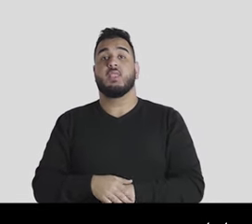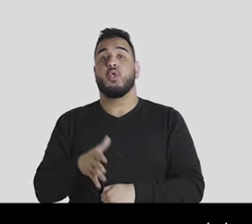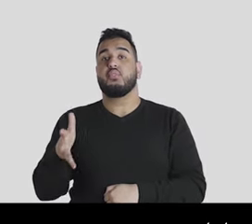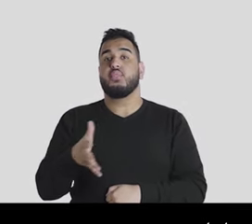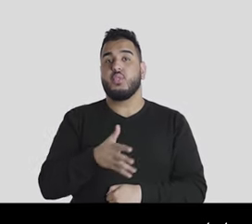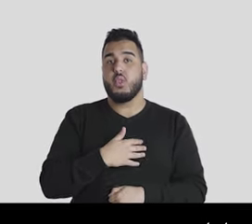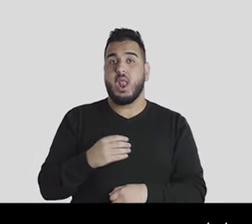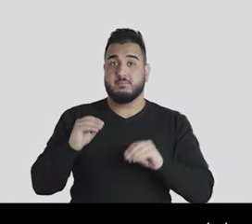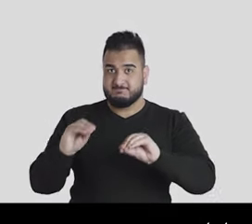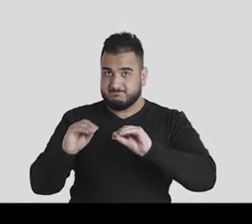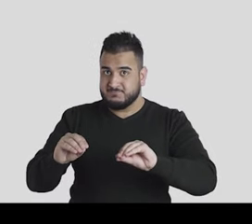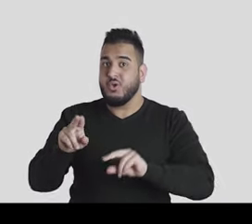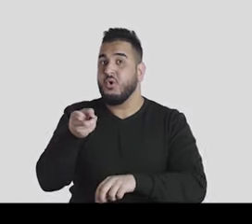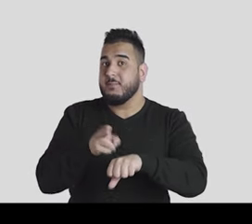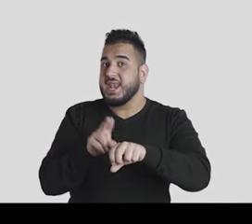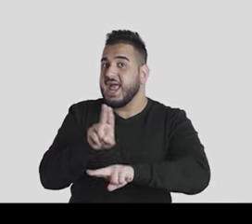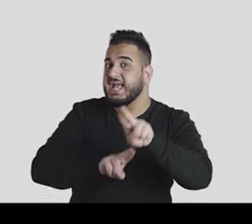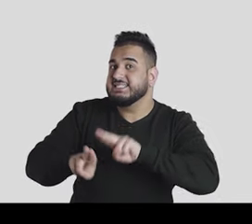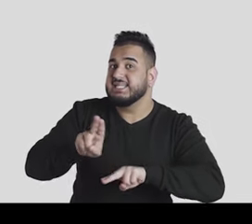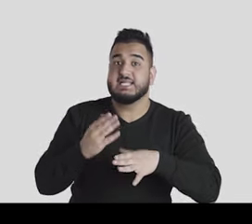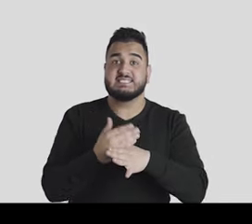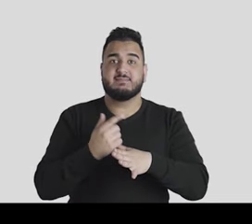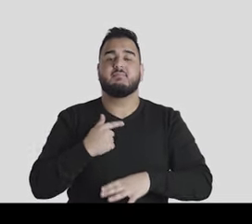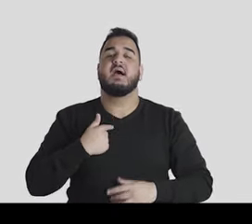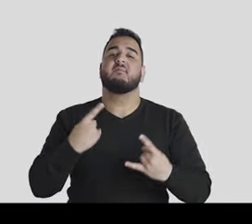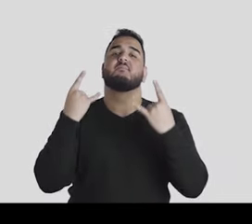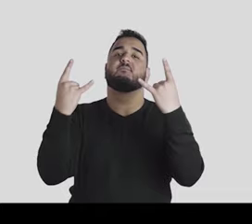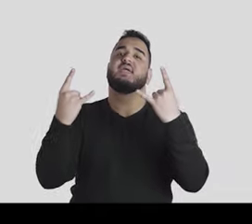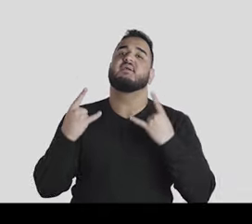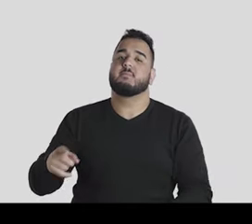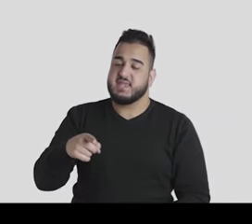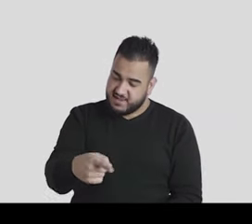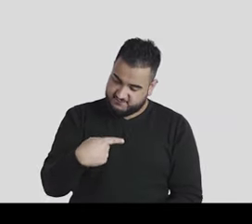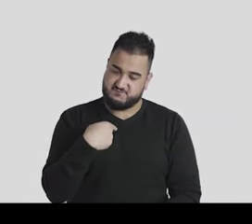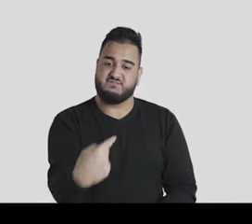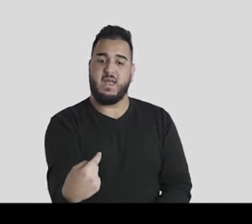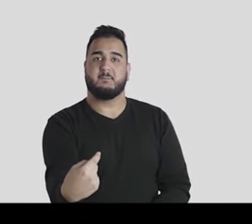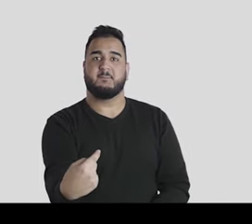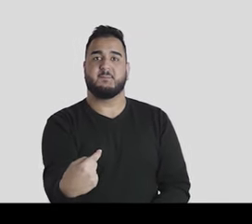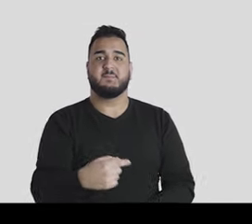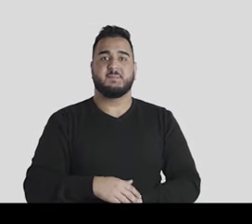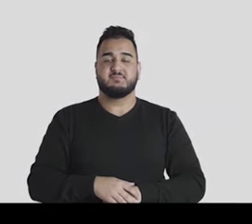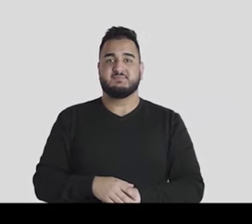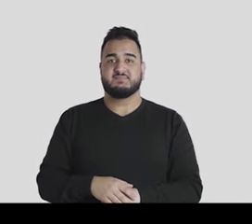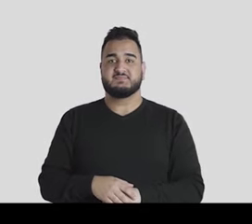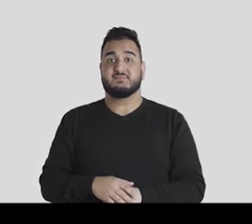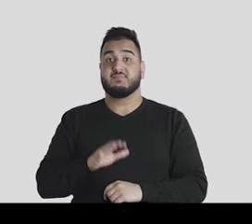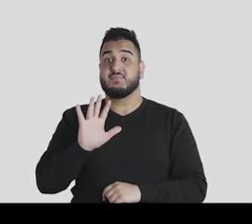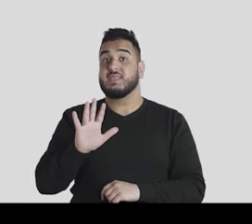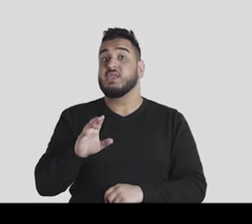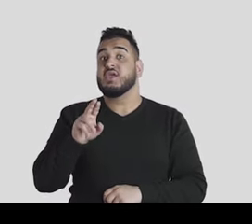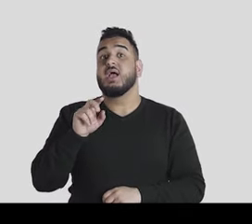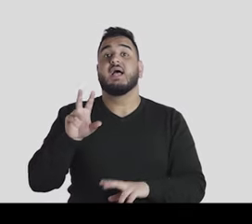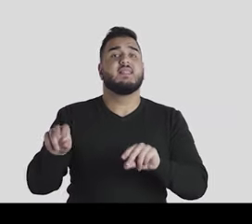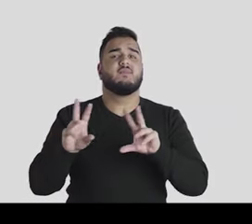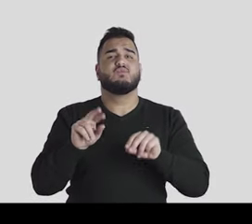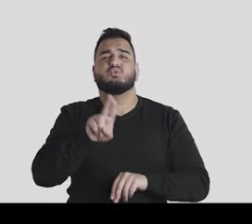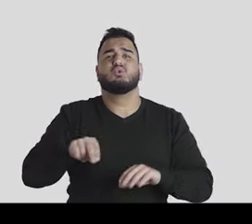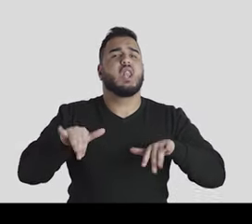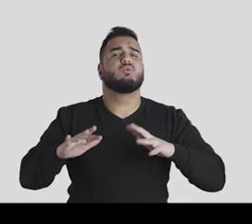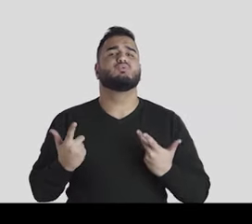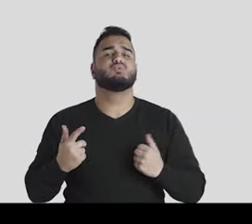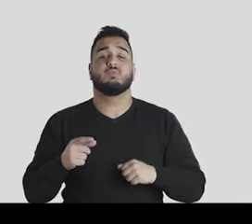من استيعابهم لها، حيث يمكن استخدام الأسئلة التالية: هل مدة غسل اليدين بشكل صحيح هي 20